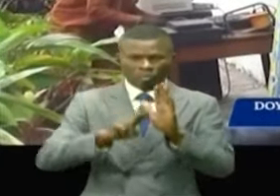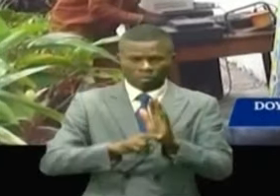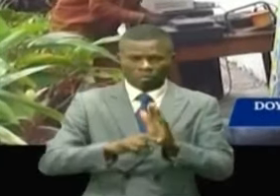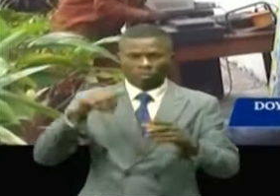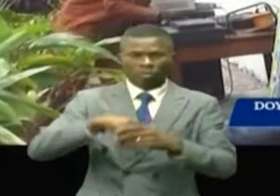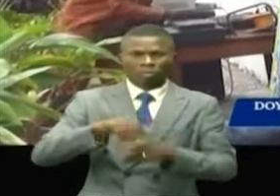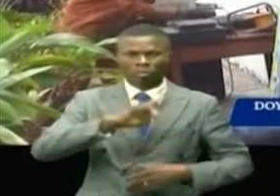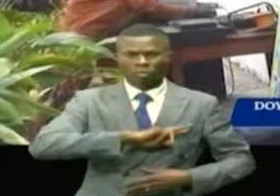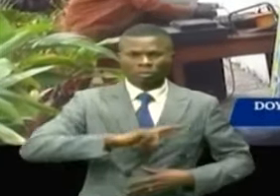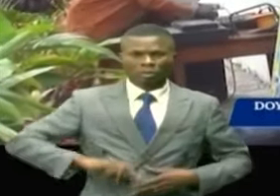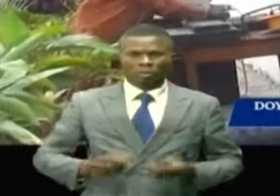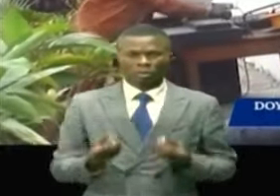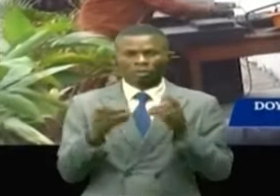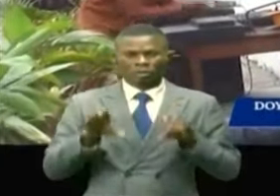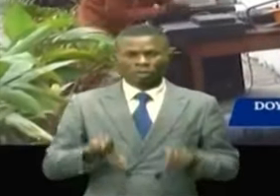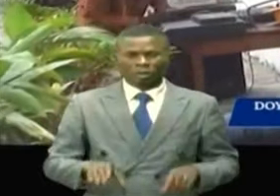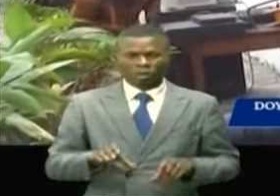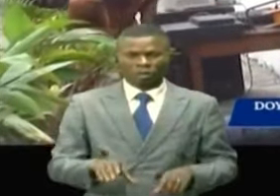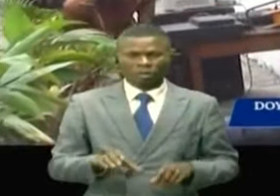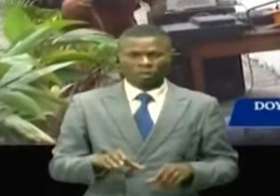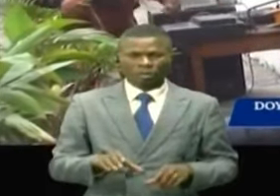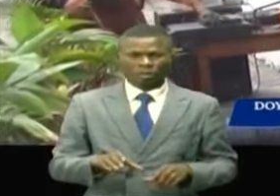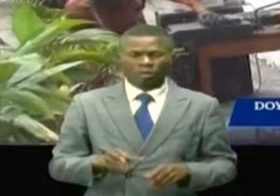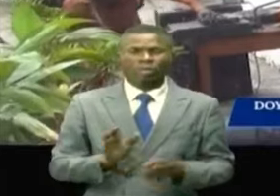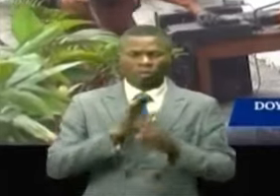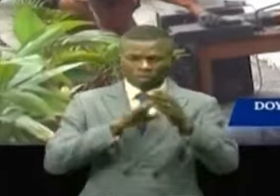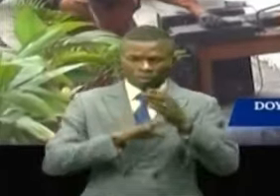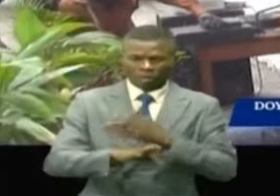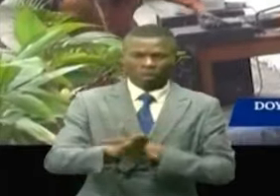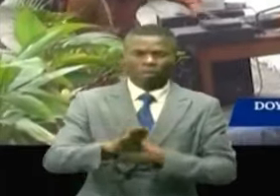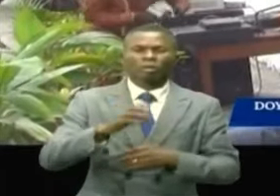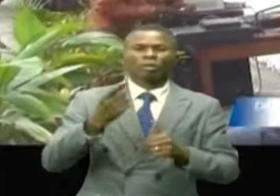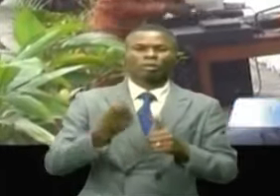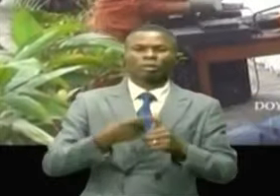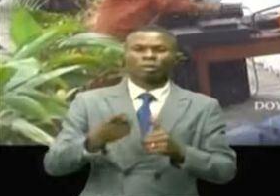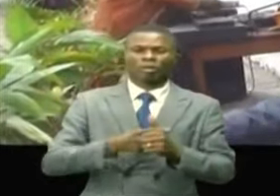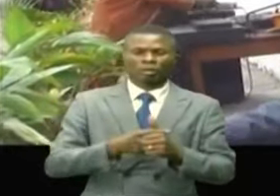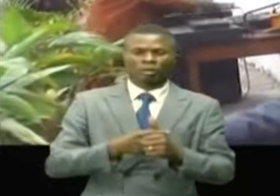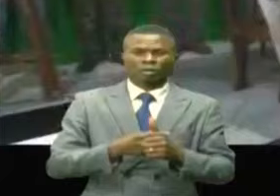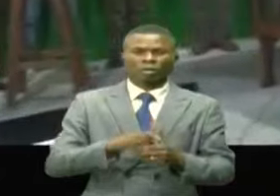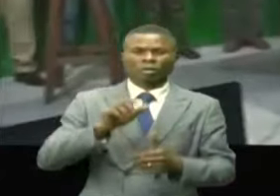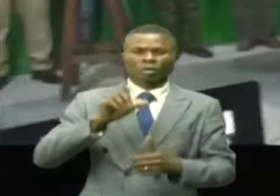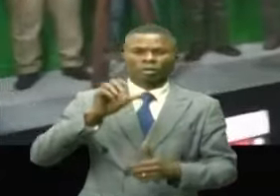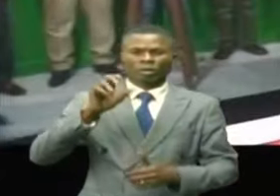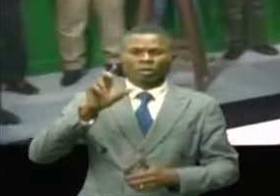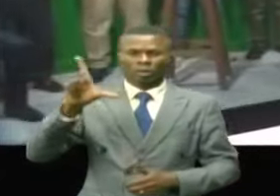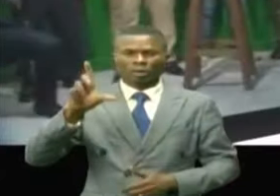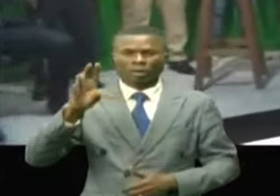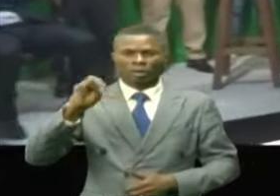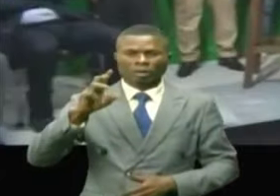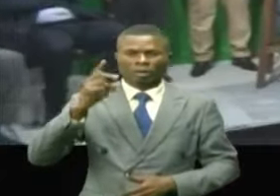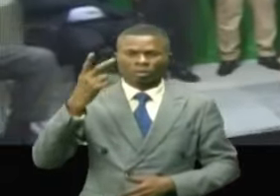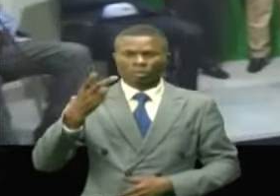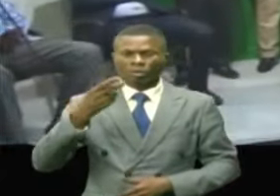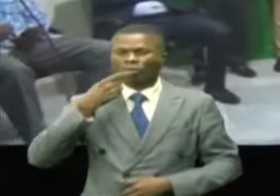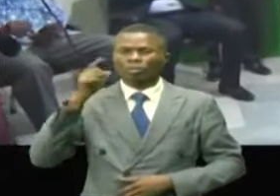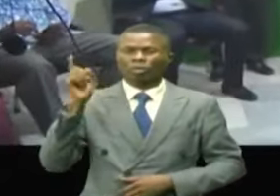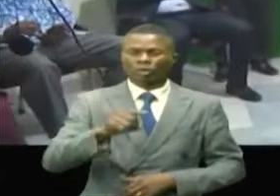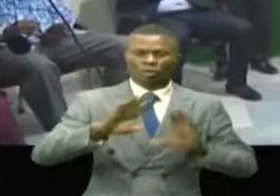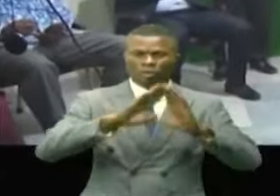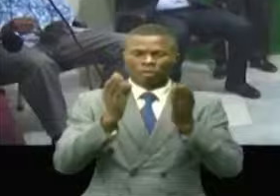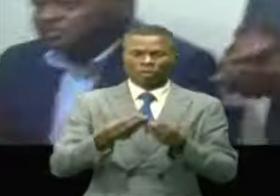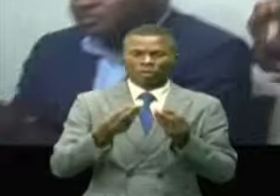République démocratique du Congo venait de souscrire à savoir le LMD impose à tout établissement